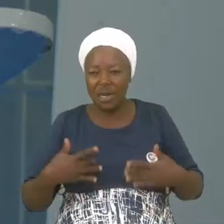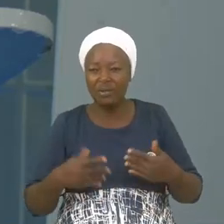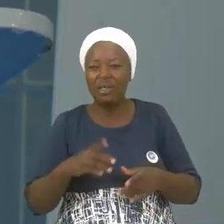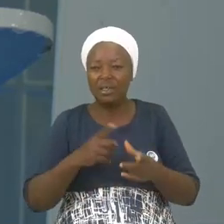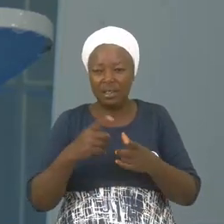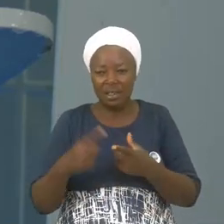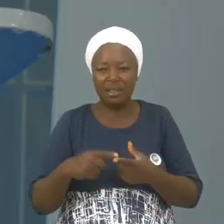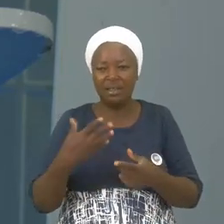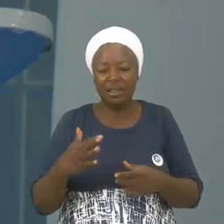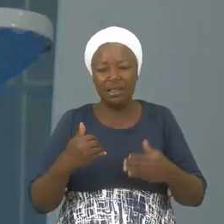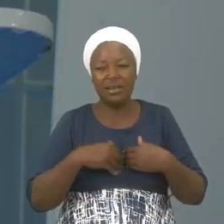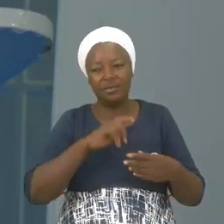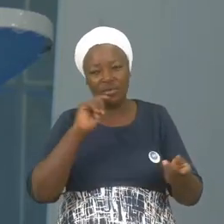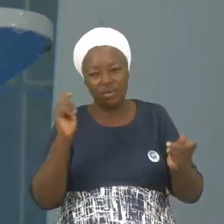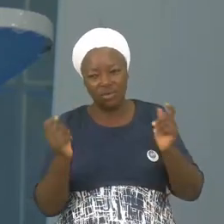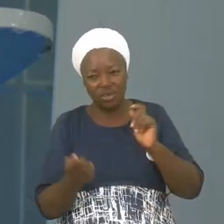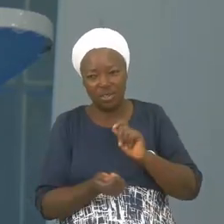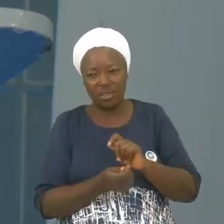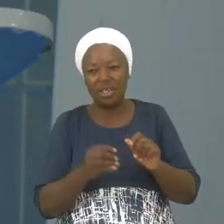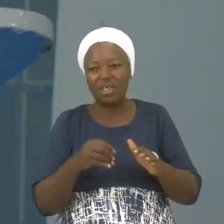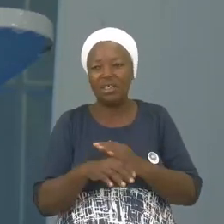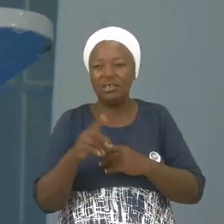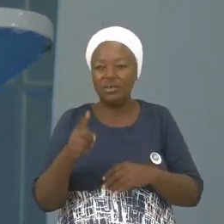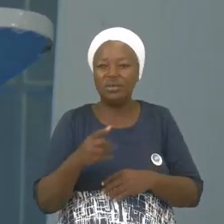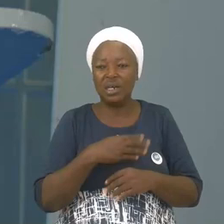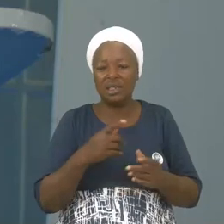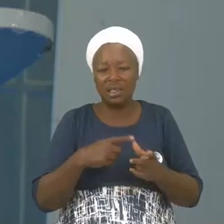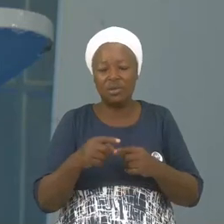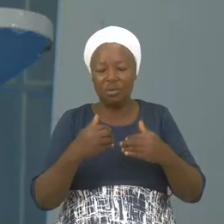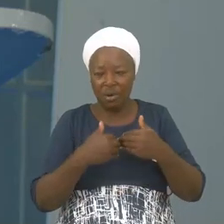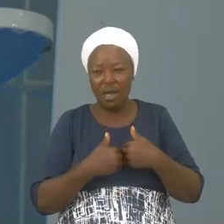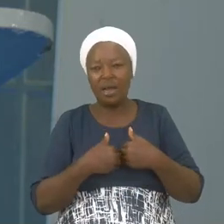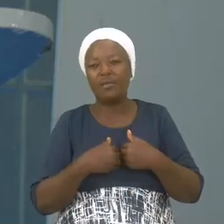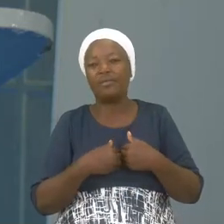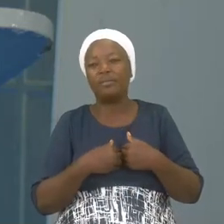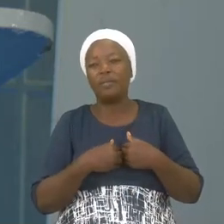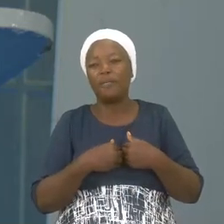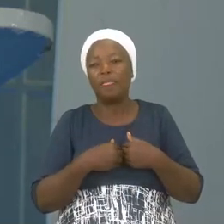Rassurez-vous que vous donnez, parce que les messages vous parviendront.